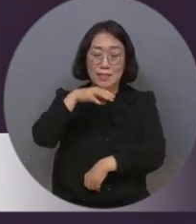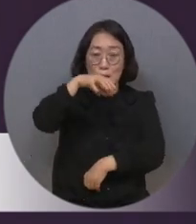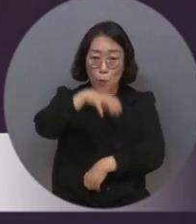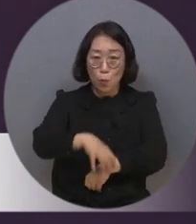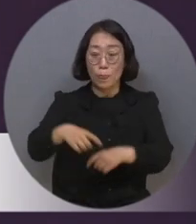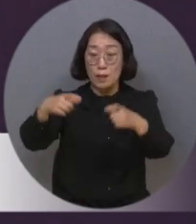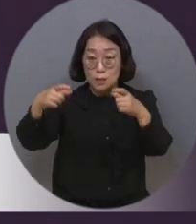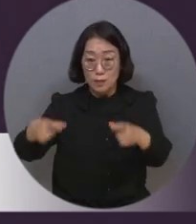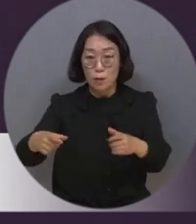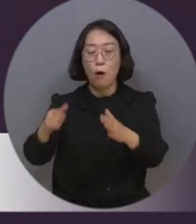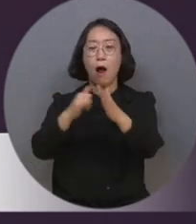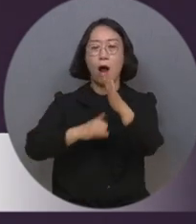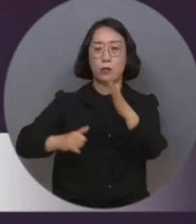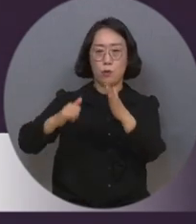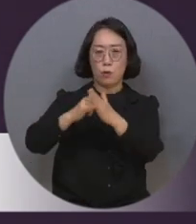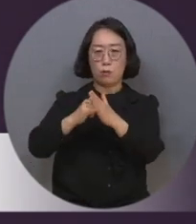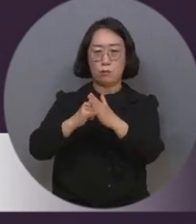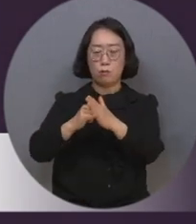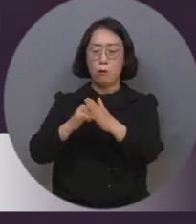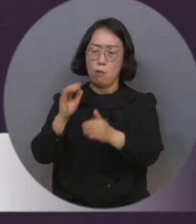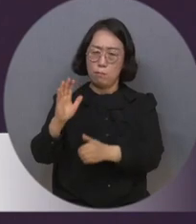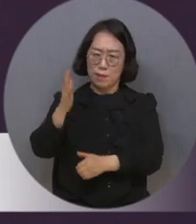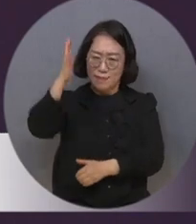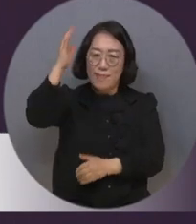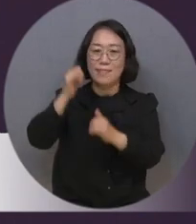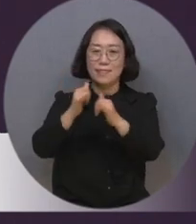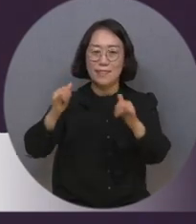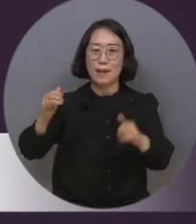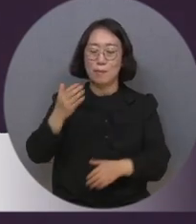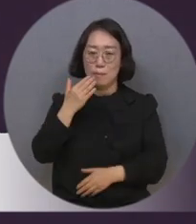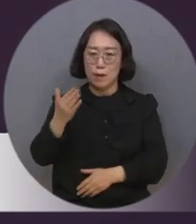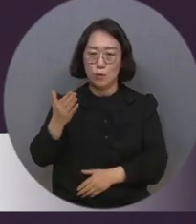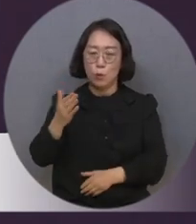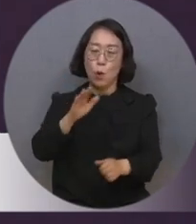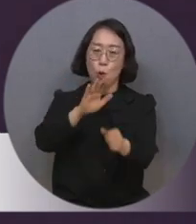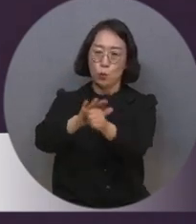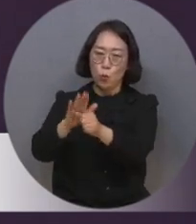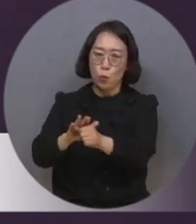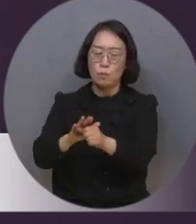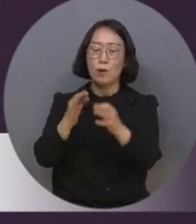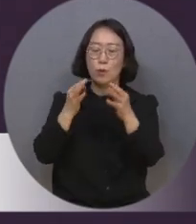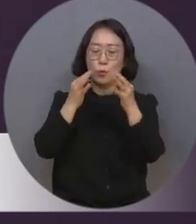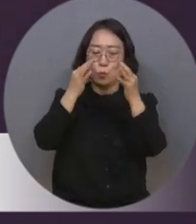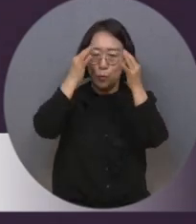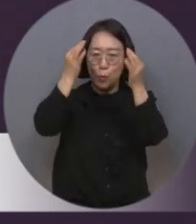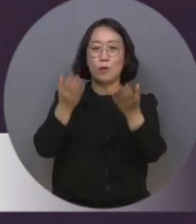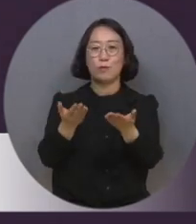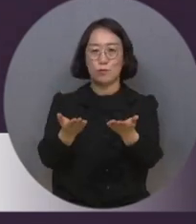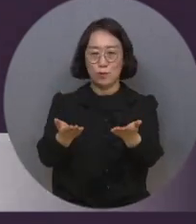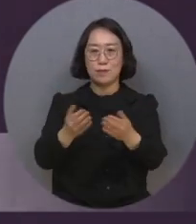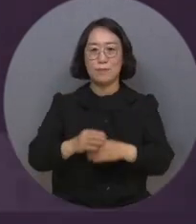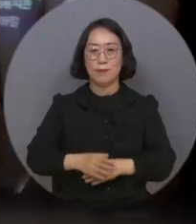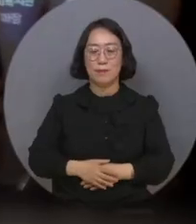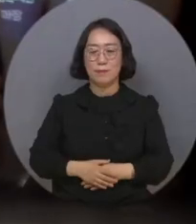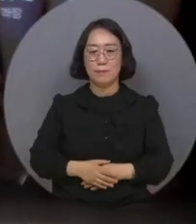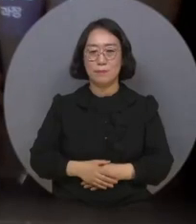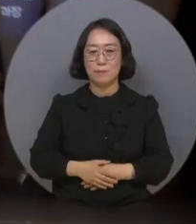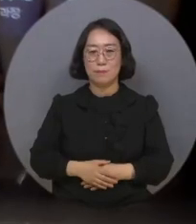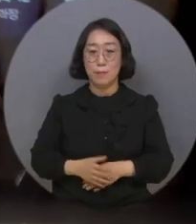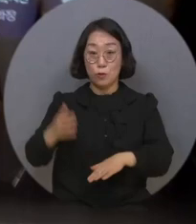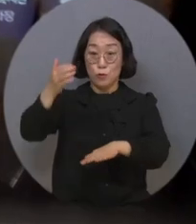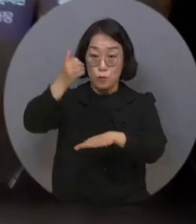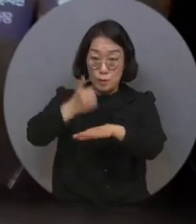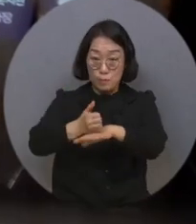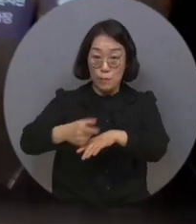지역에서, 가정에서 빛나는 사회복지사가 될 수 있도록 최선을 다하겠습니다. 취임식에